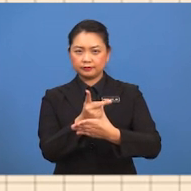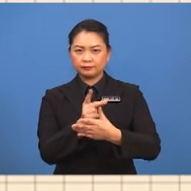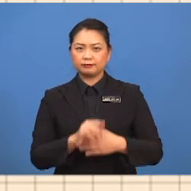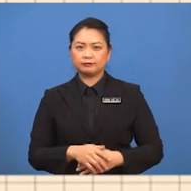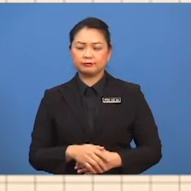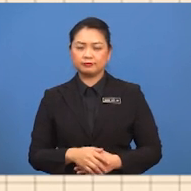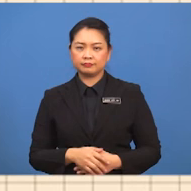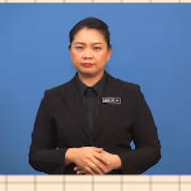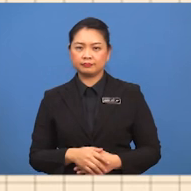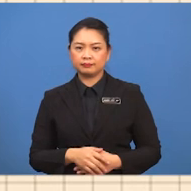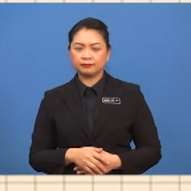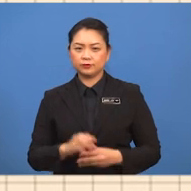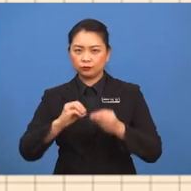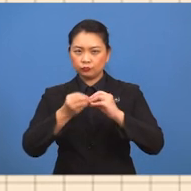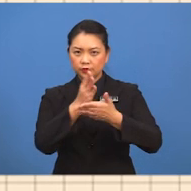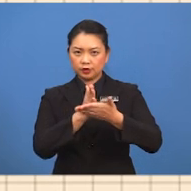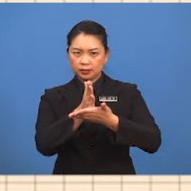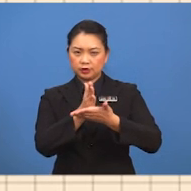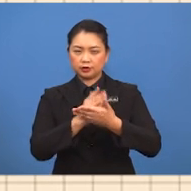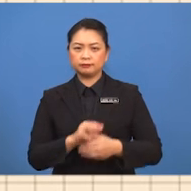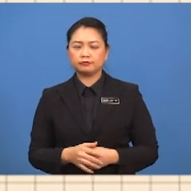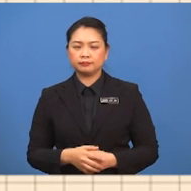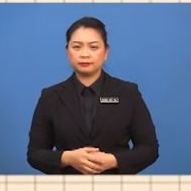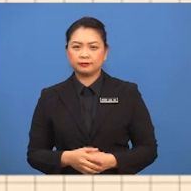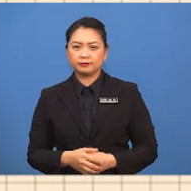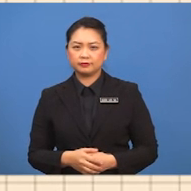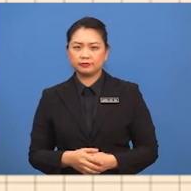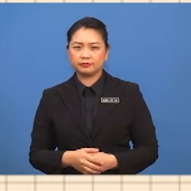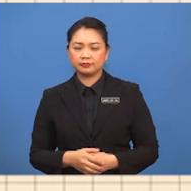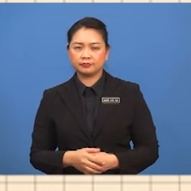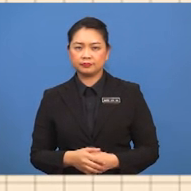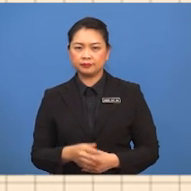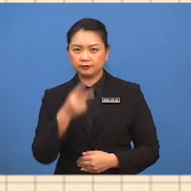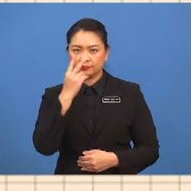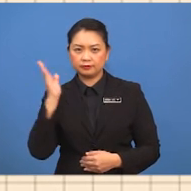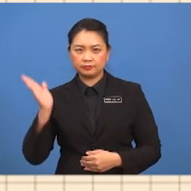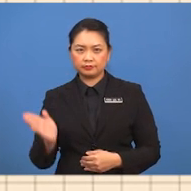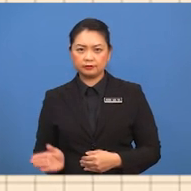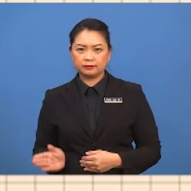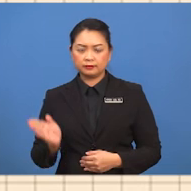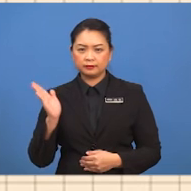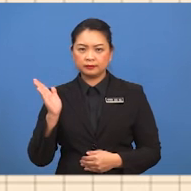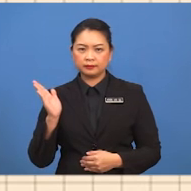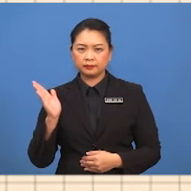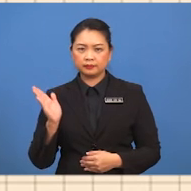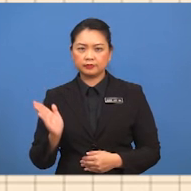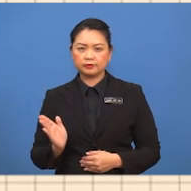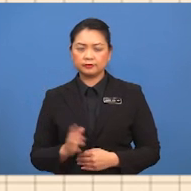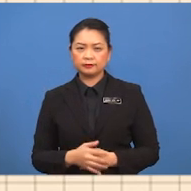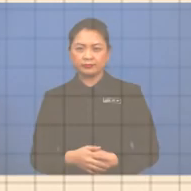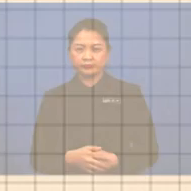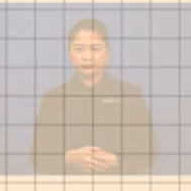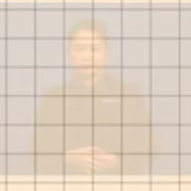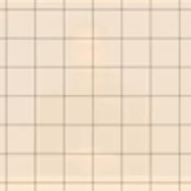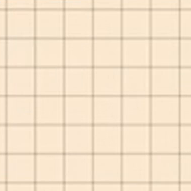keempat dan jisim kelima, iaitu 35 kilogram tambah